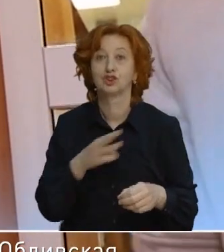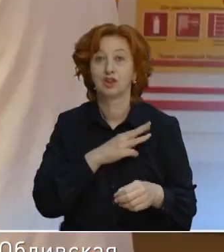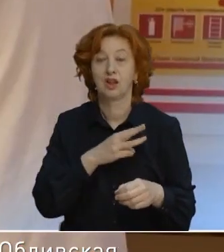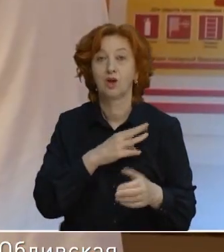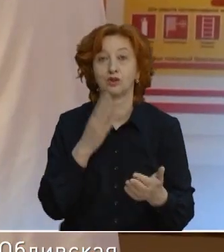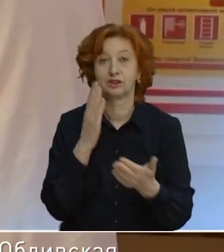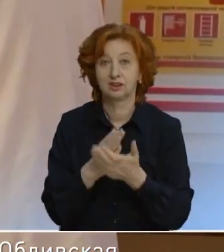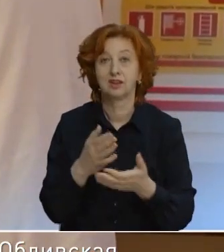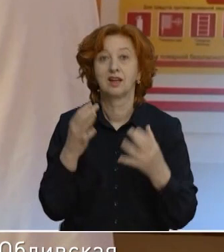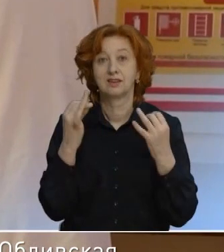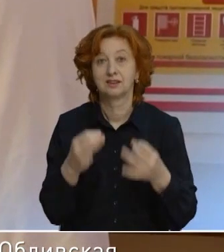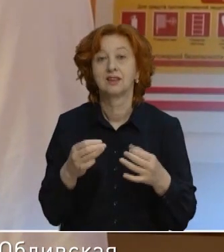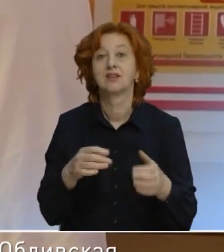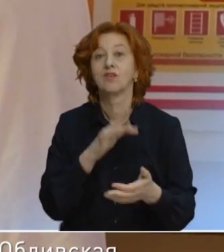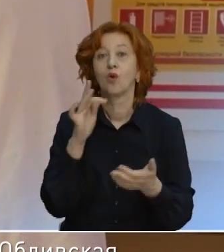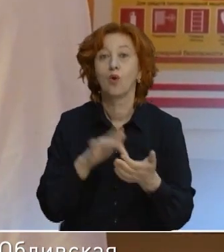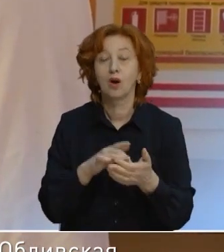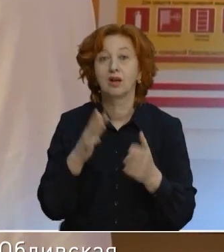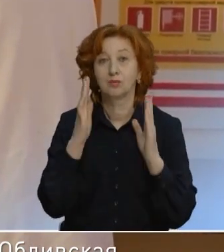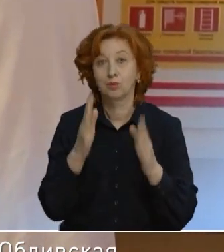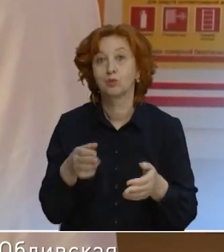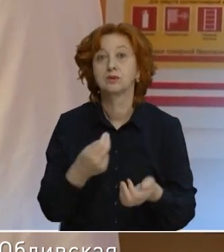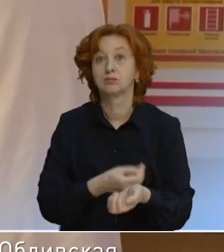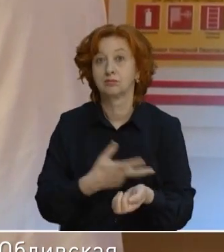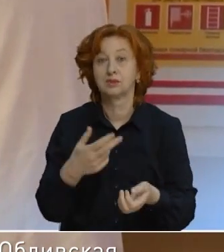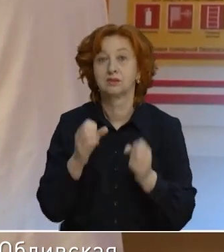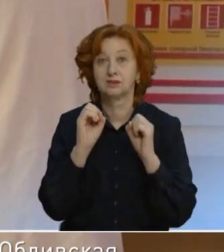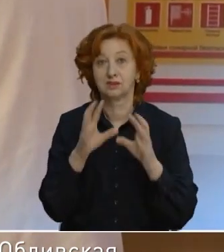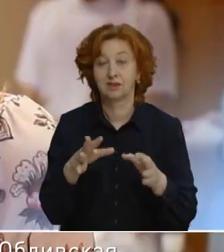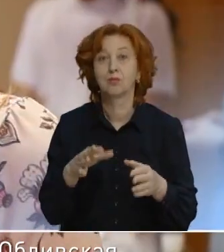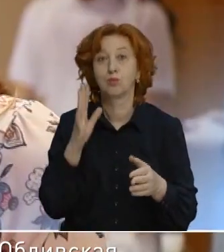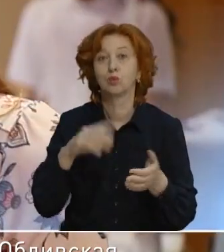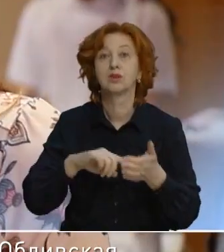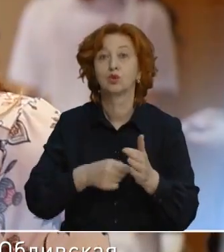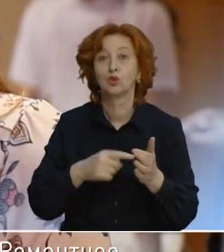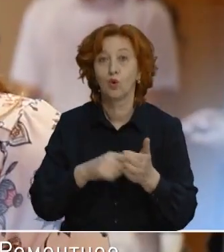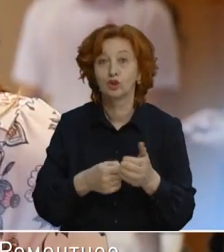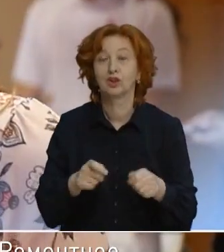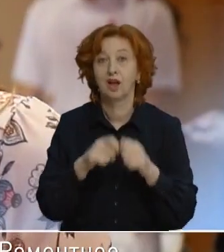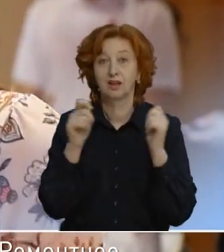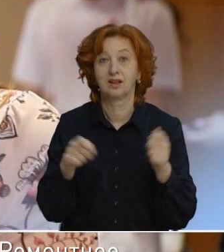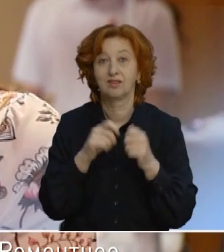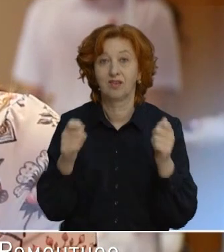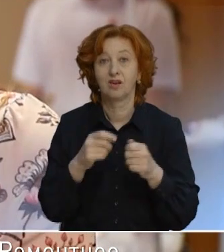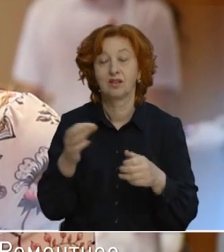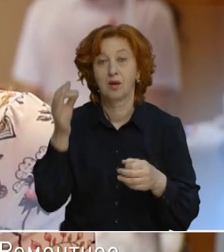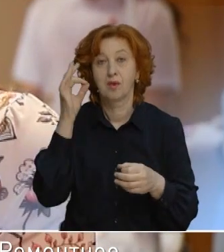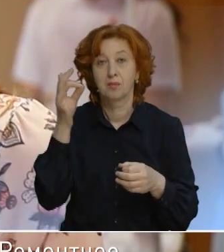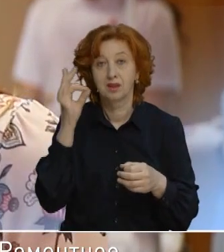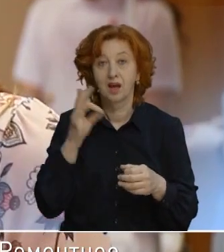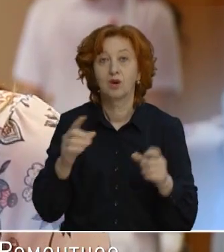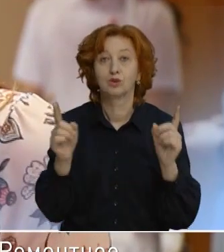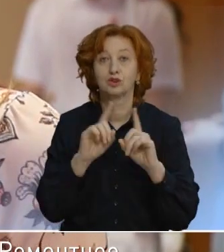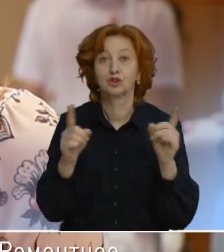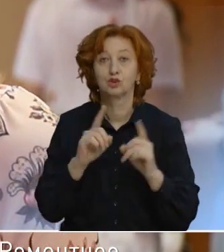нет возможности посетить пункты сбора крови в будний день, проводятся донорские субботы. Очень многие люди не понимают, что сдавать